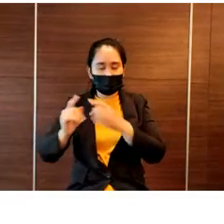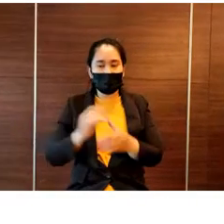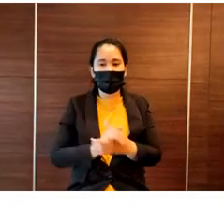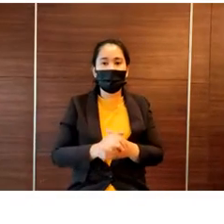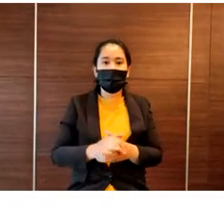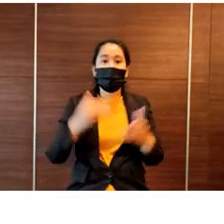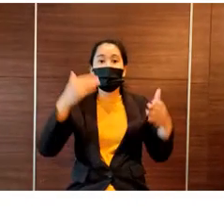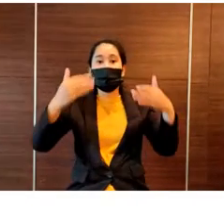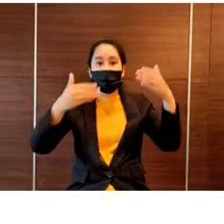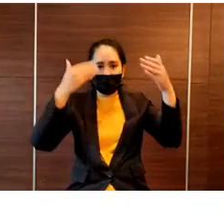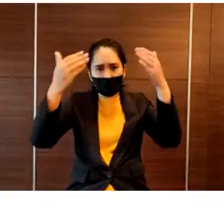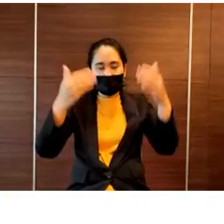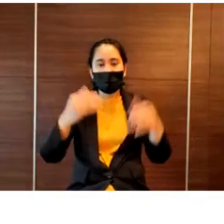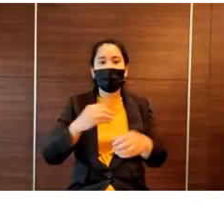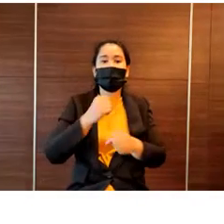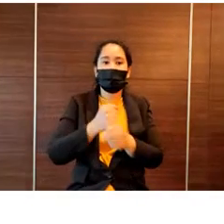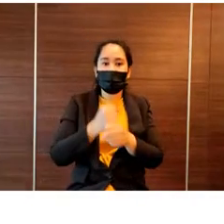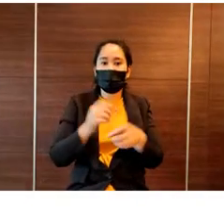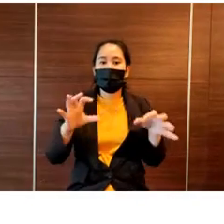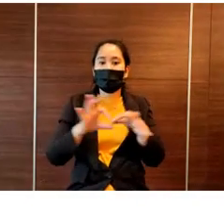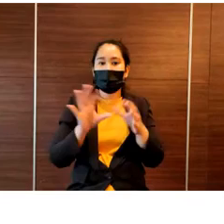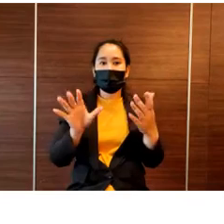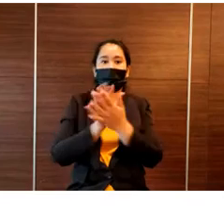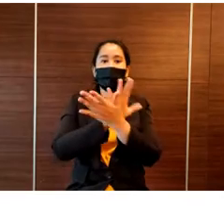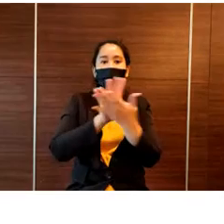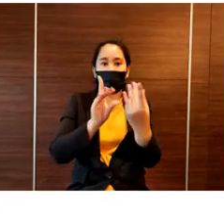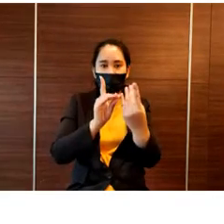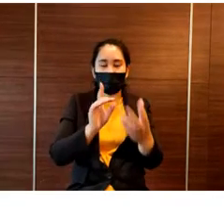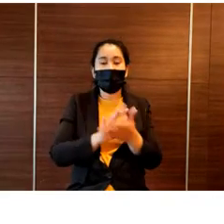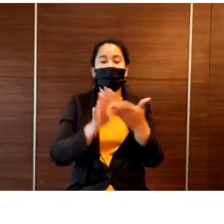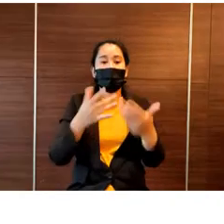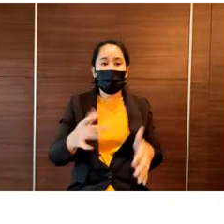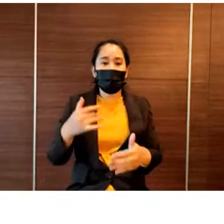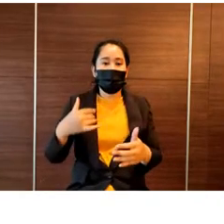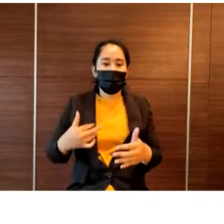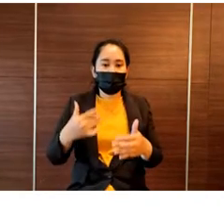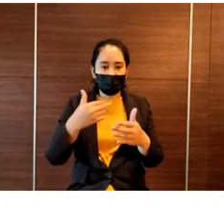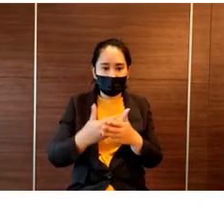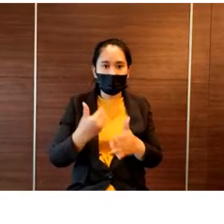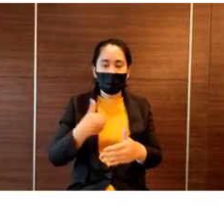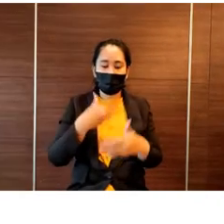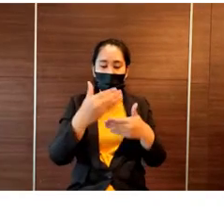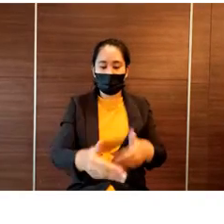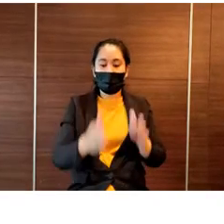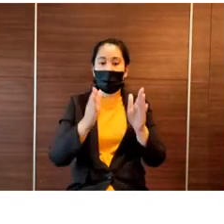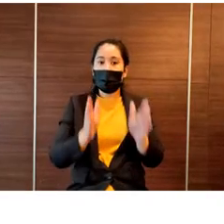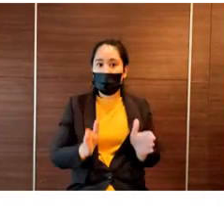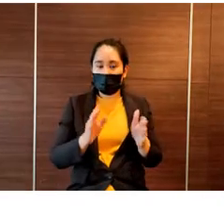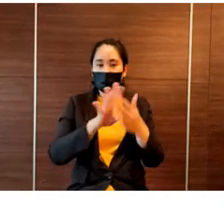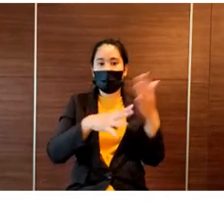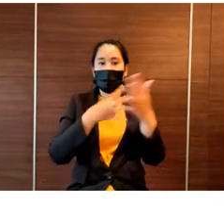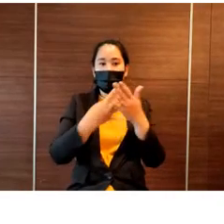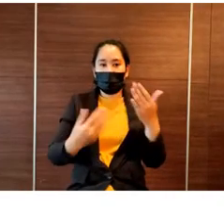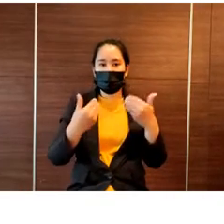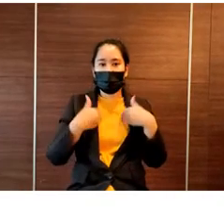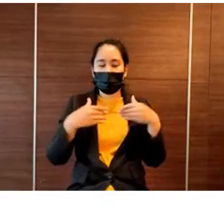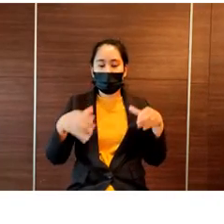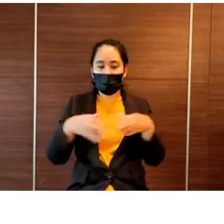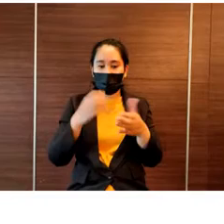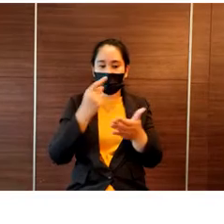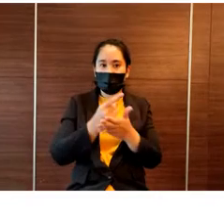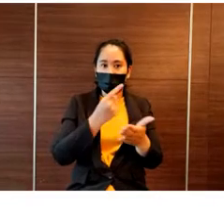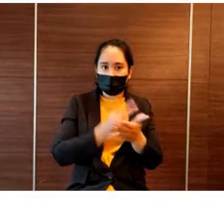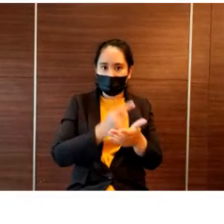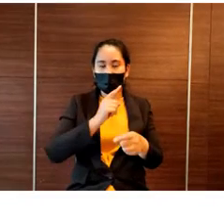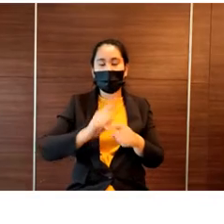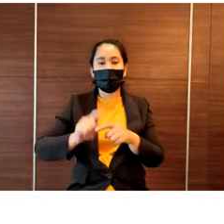มีกิจกรรมทางด้านสังคมอยู่ในนั้นแล้ววันนั้นก็ยังมีห้องที่สามารถมีตารางว่ามีที่ปรึกษาทางด้านต่